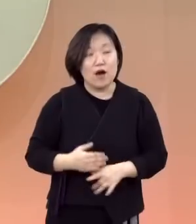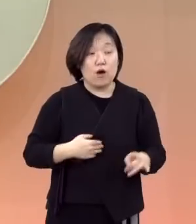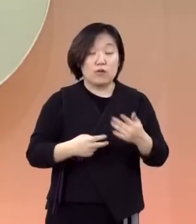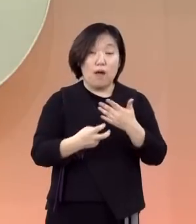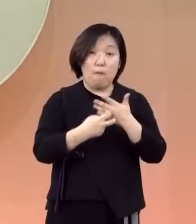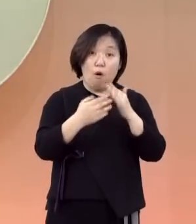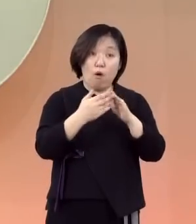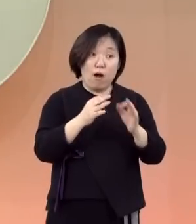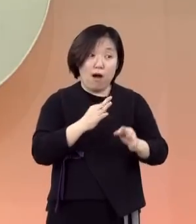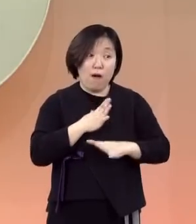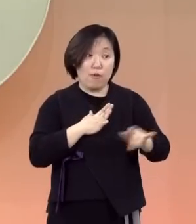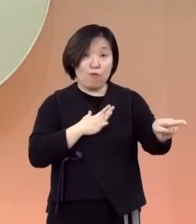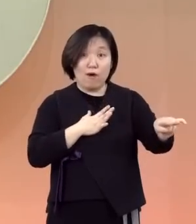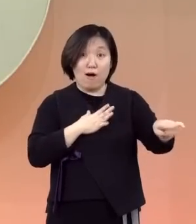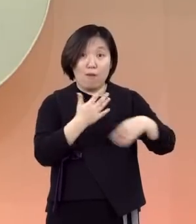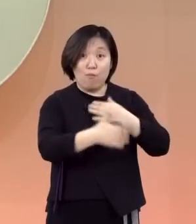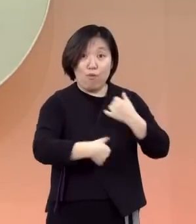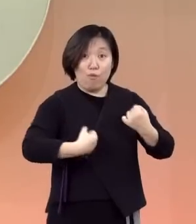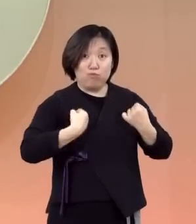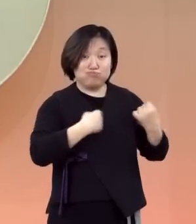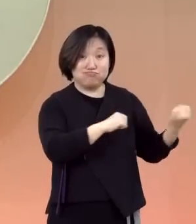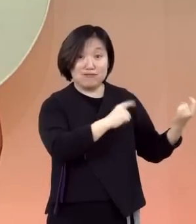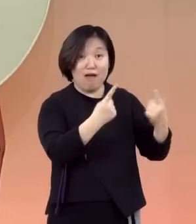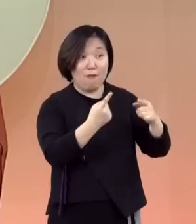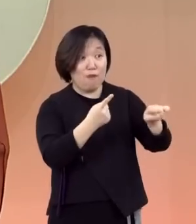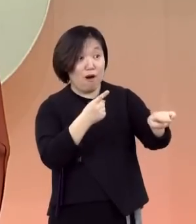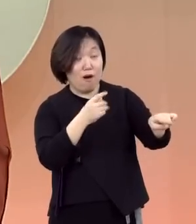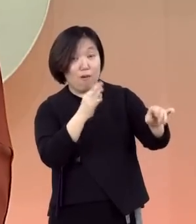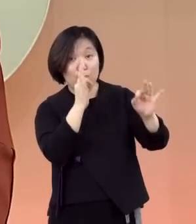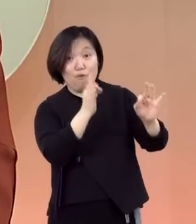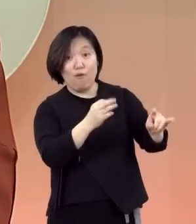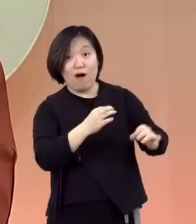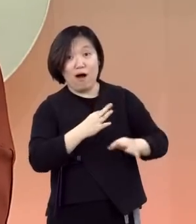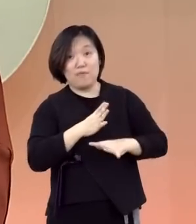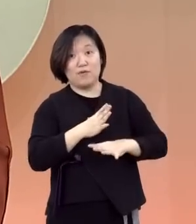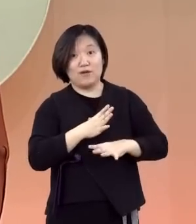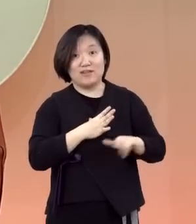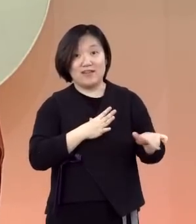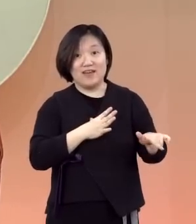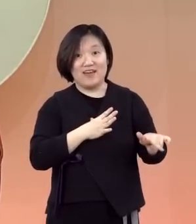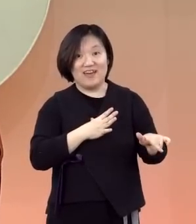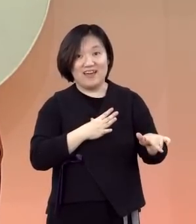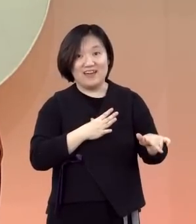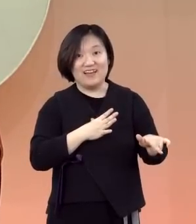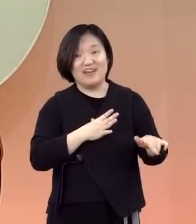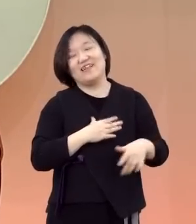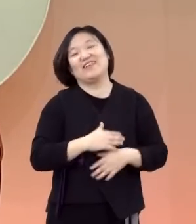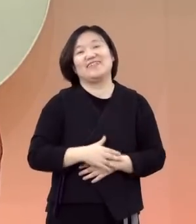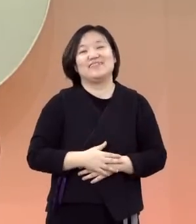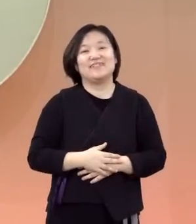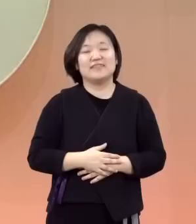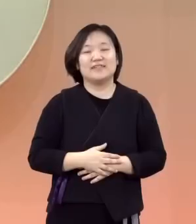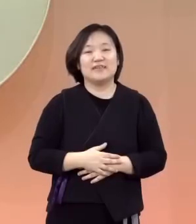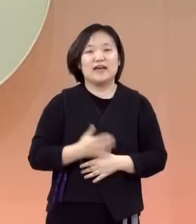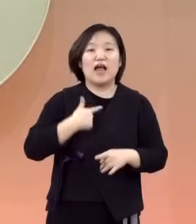병원직원들조차 당신이너무빨리회복해서